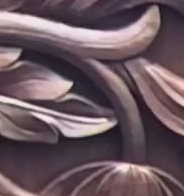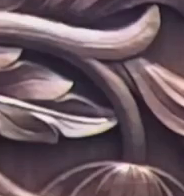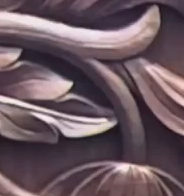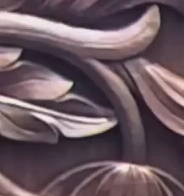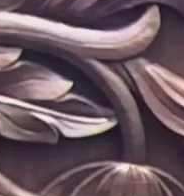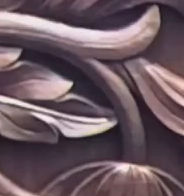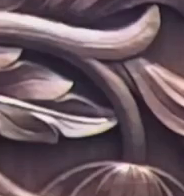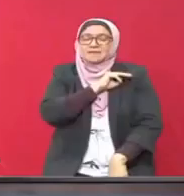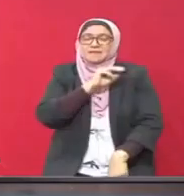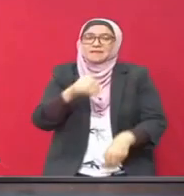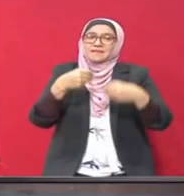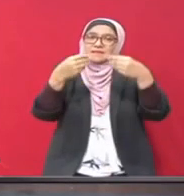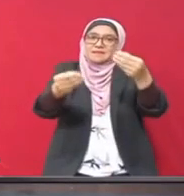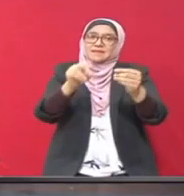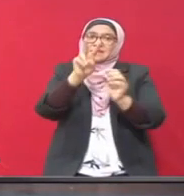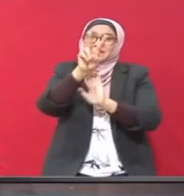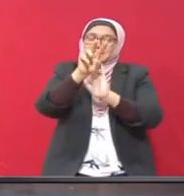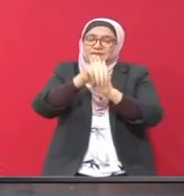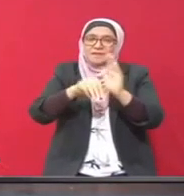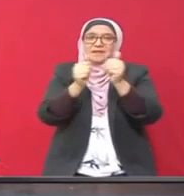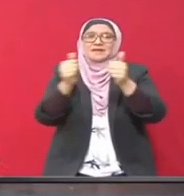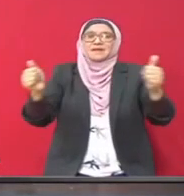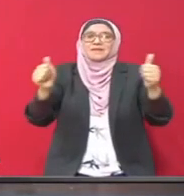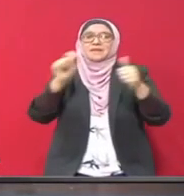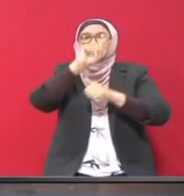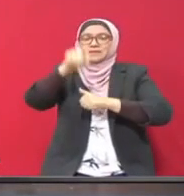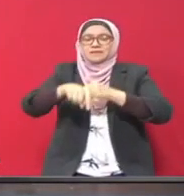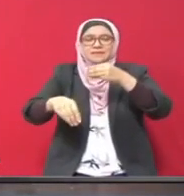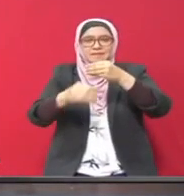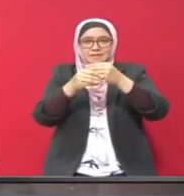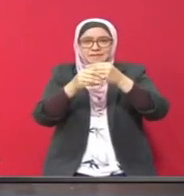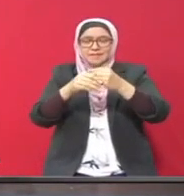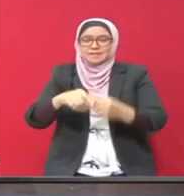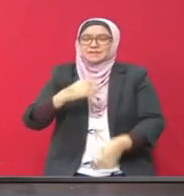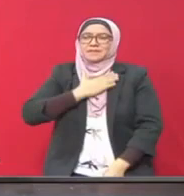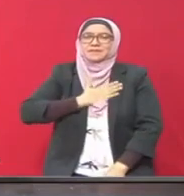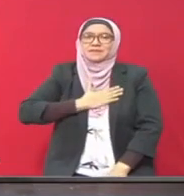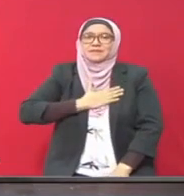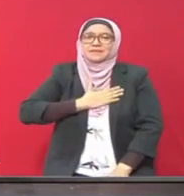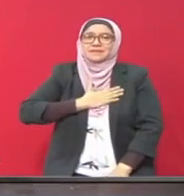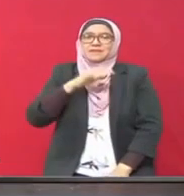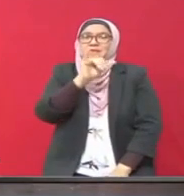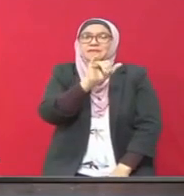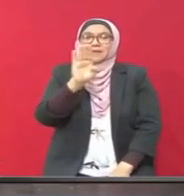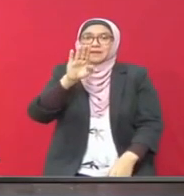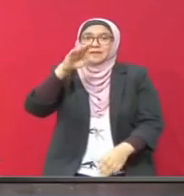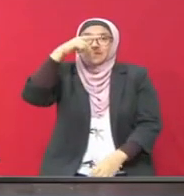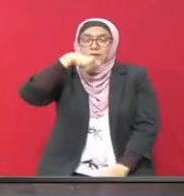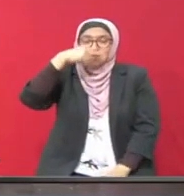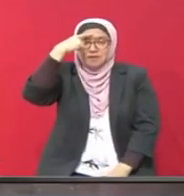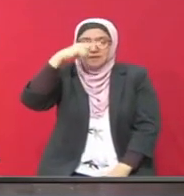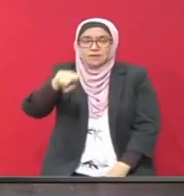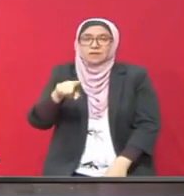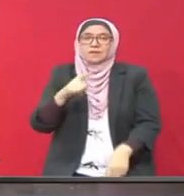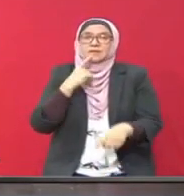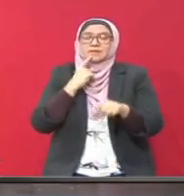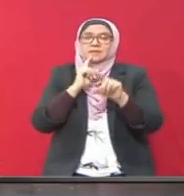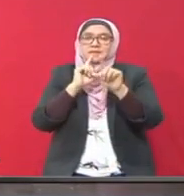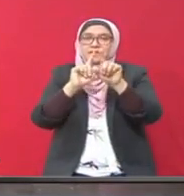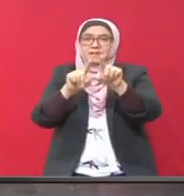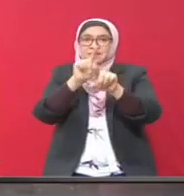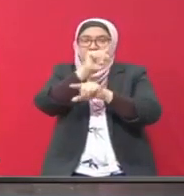dengan tiada sebarang pertanyaan tambahan cilik informed pontian Kemukakan pertanyaan dalam mazhab